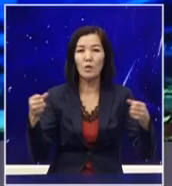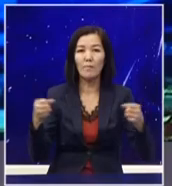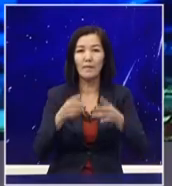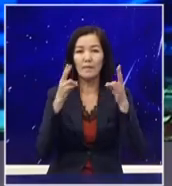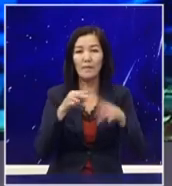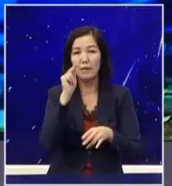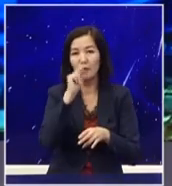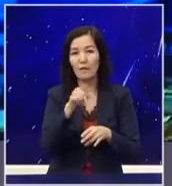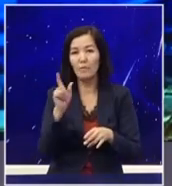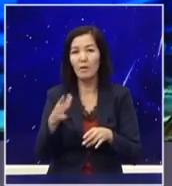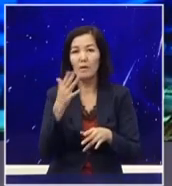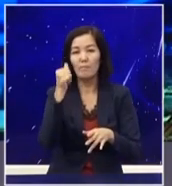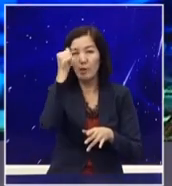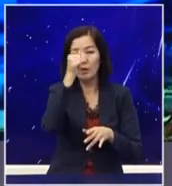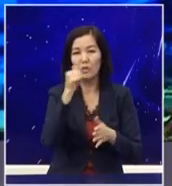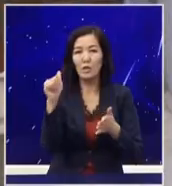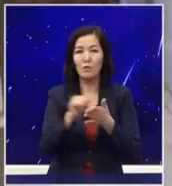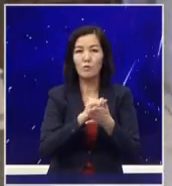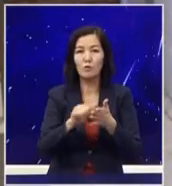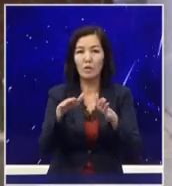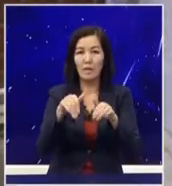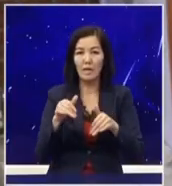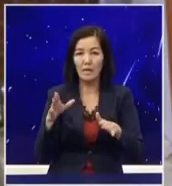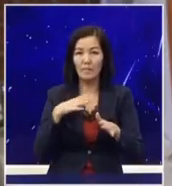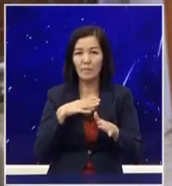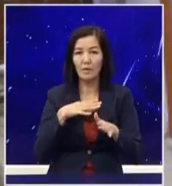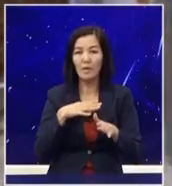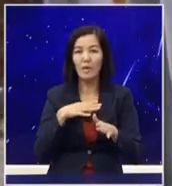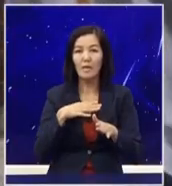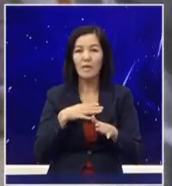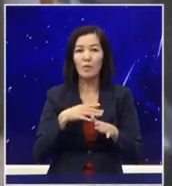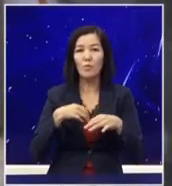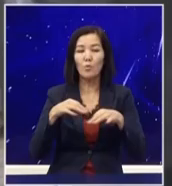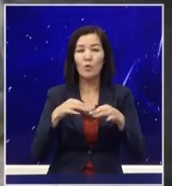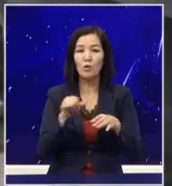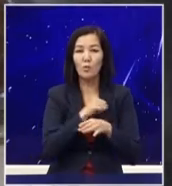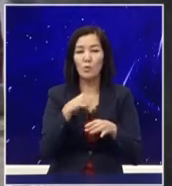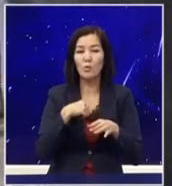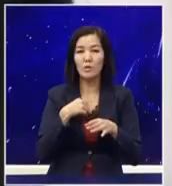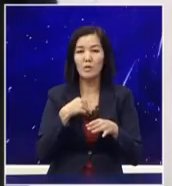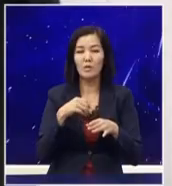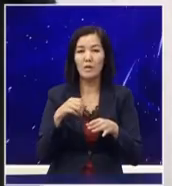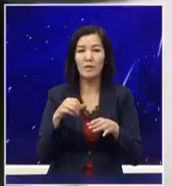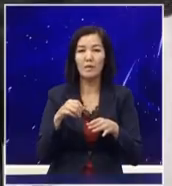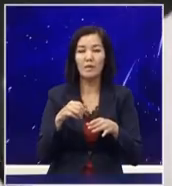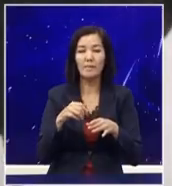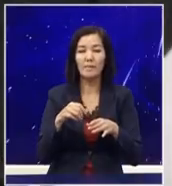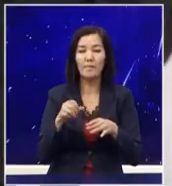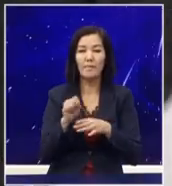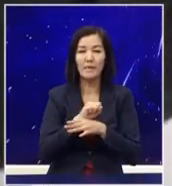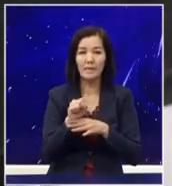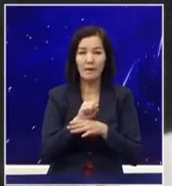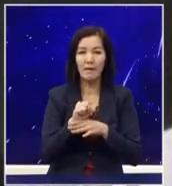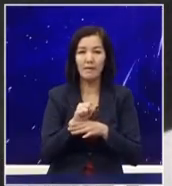болған азамат 5 жылға жүргізуші куәлігінен айырылғаны белгілі болды. Соған қарамастан көлікті басқарған. Осы оқиғаға қатысты